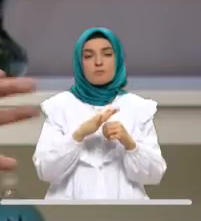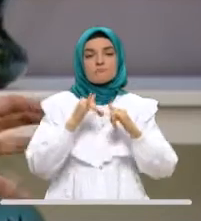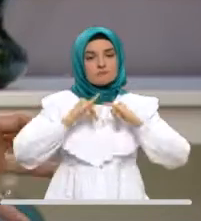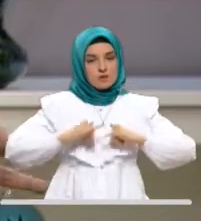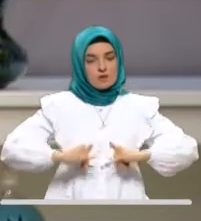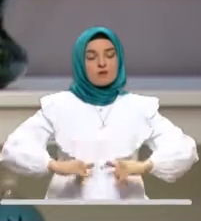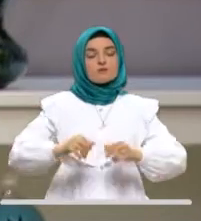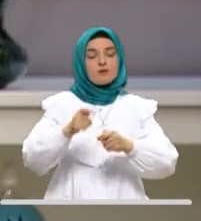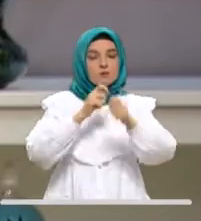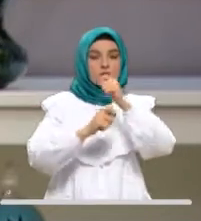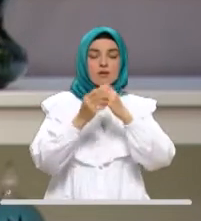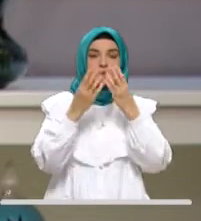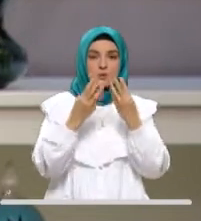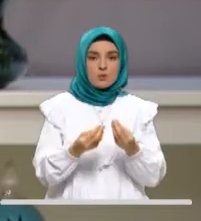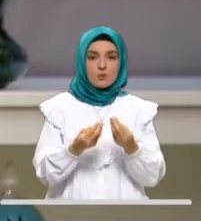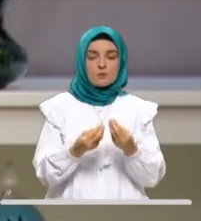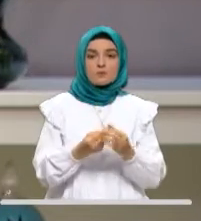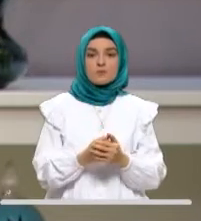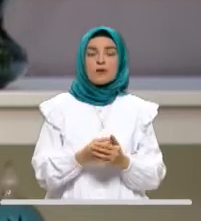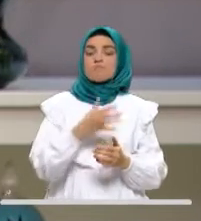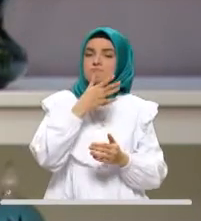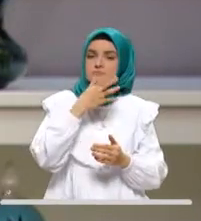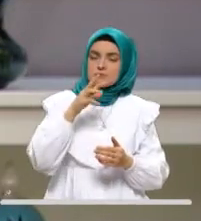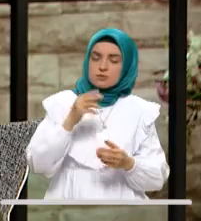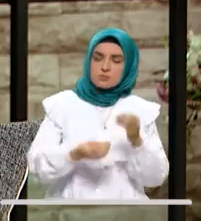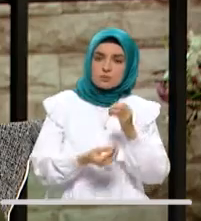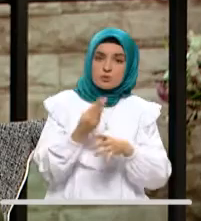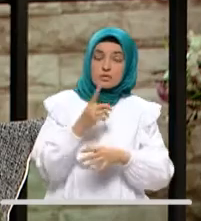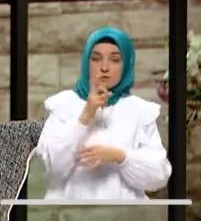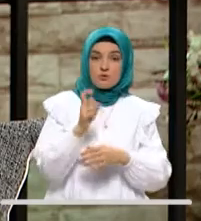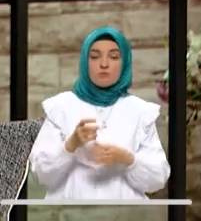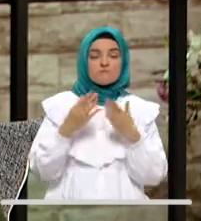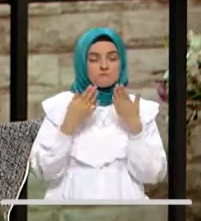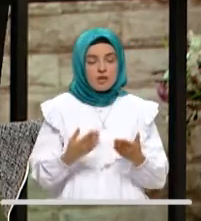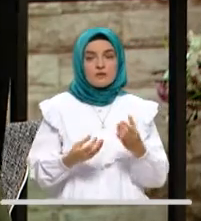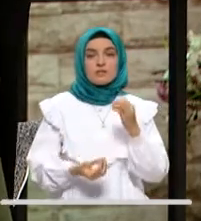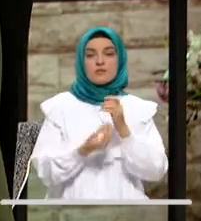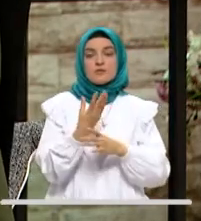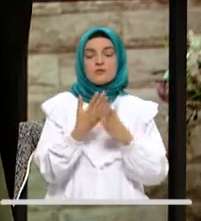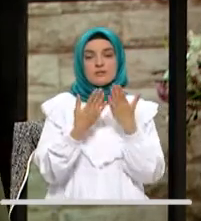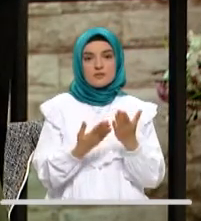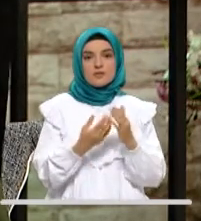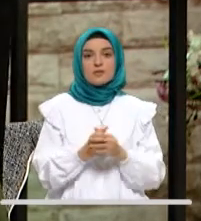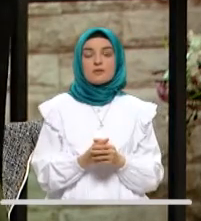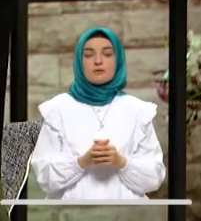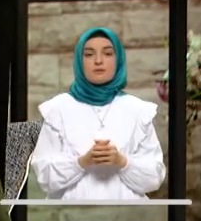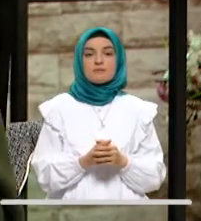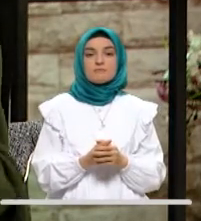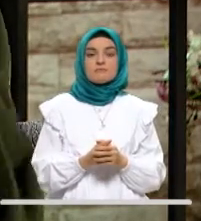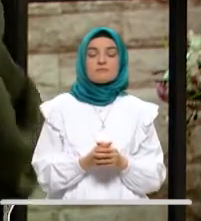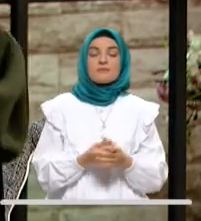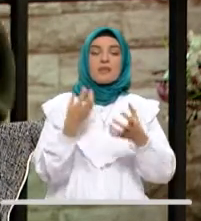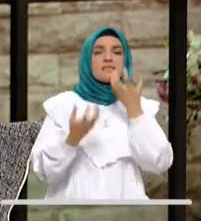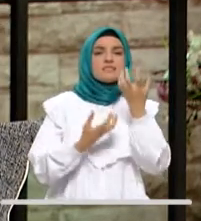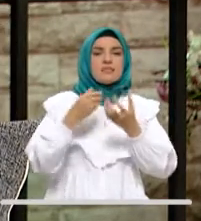bildiğimiz o geleneksel yöntemle mi üretiliyor? Geleneksel yöntemle üretiliyor. Bazı firmalar biraz daha yanmış yağları maalesef kullanabiliyor. Hani